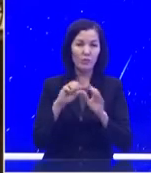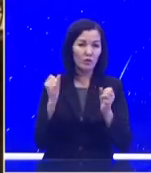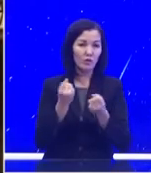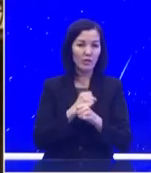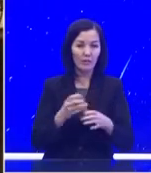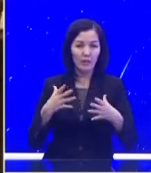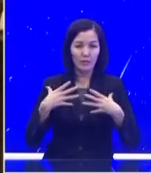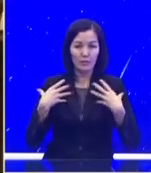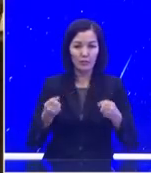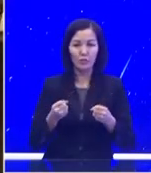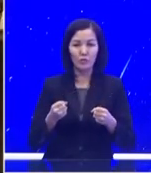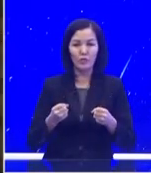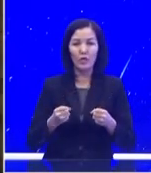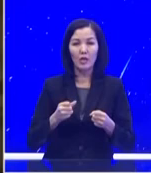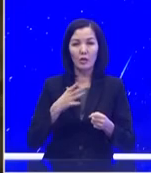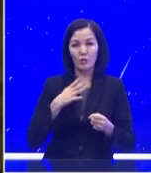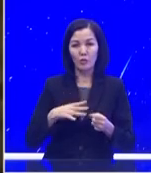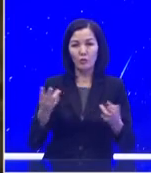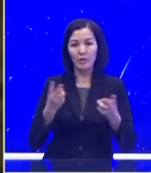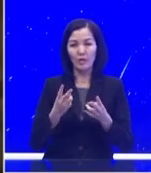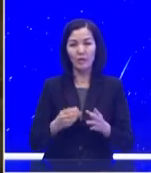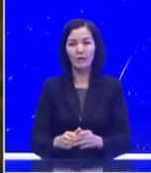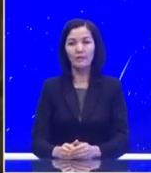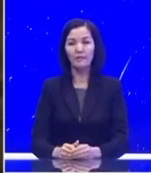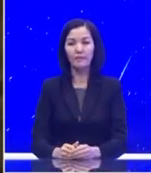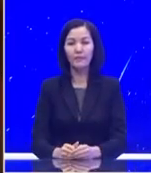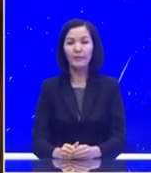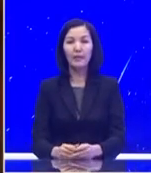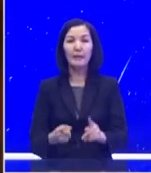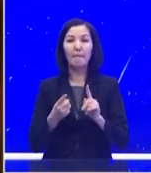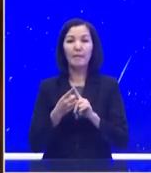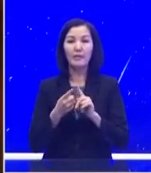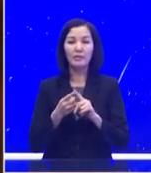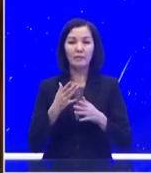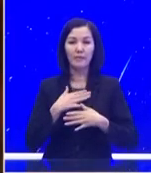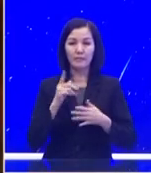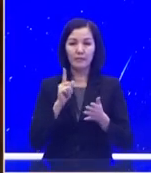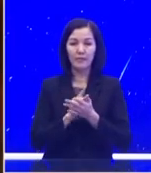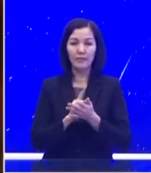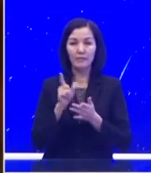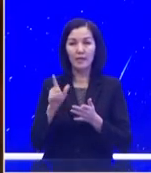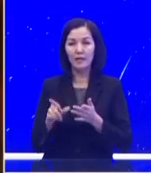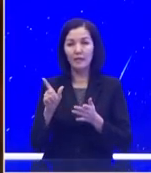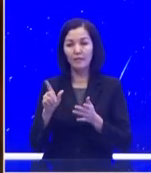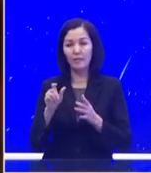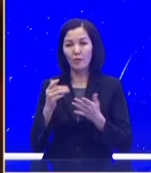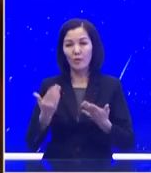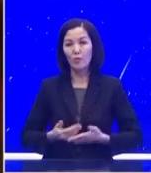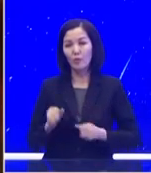Осы төзімділікті өте қатты талап етеді. Бірінші біздің міндетіміз адам өмірін құтқару.